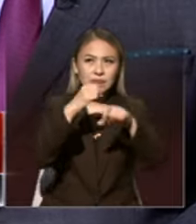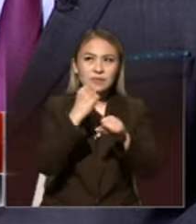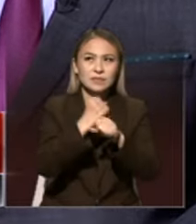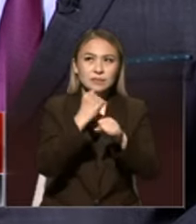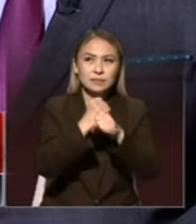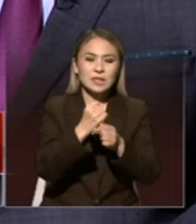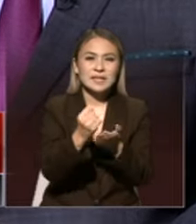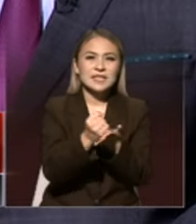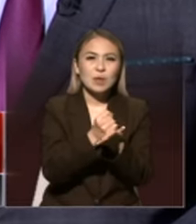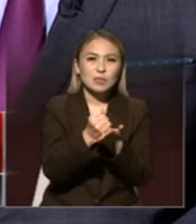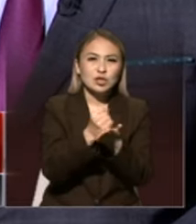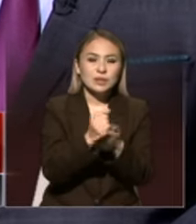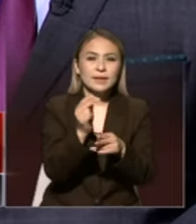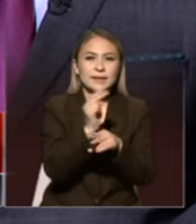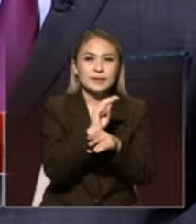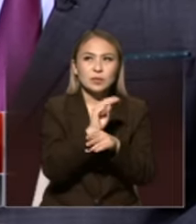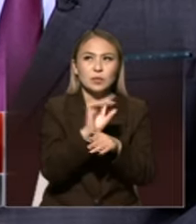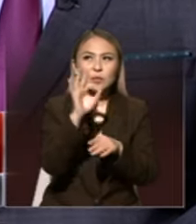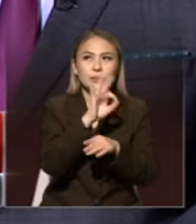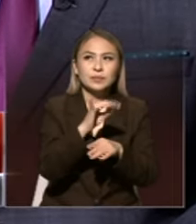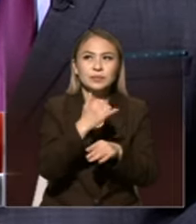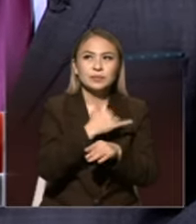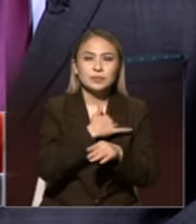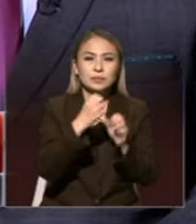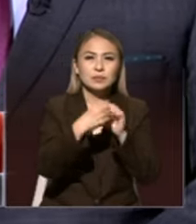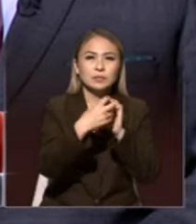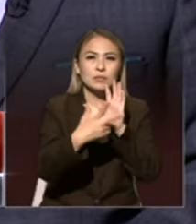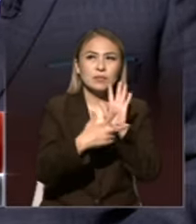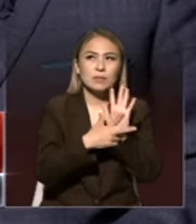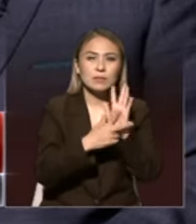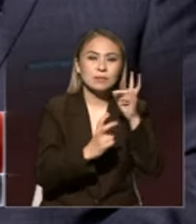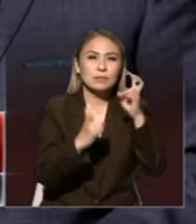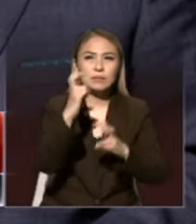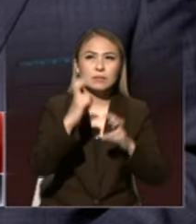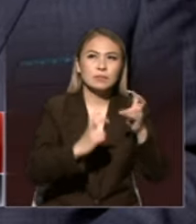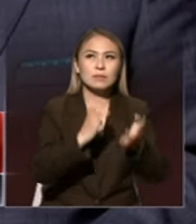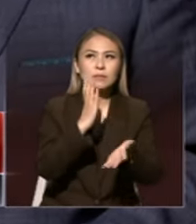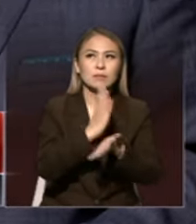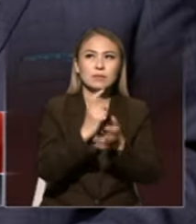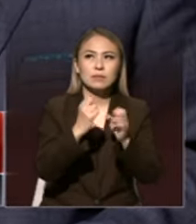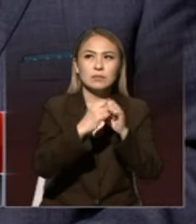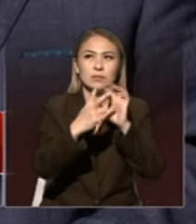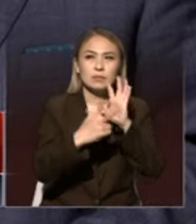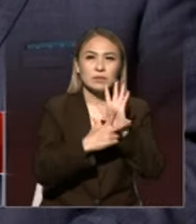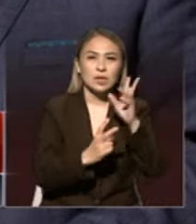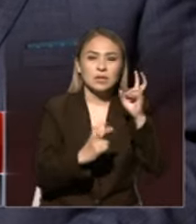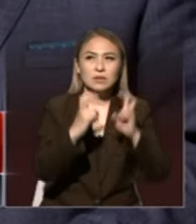құрал саймандарын жөндеу жөнінен бізде 18 зауыт бар. Сол 18